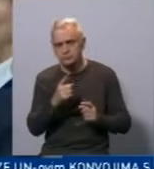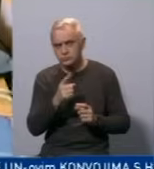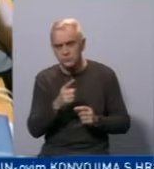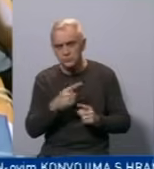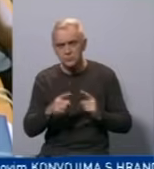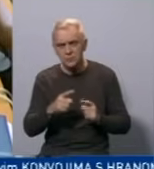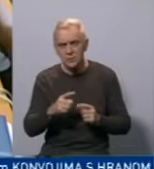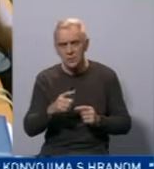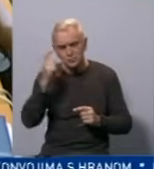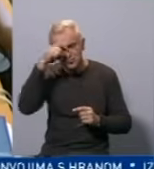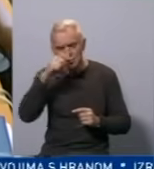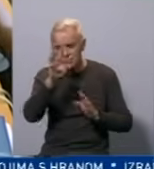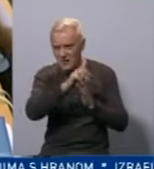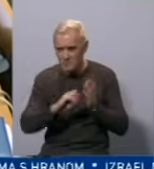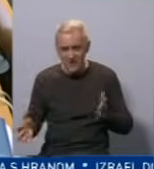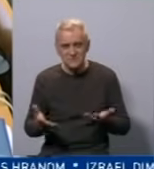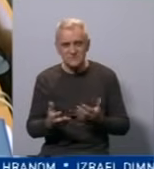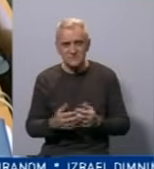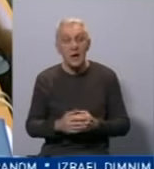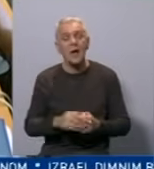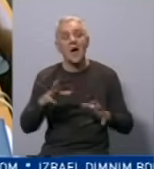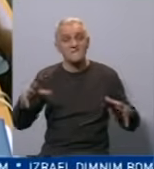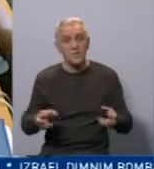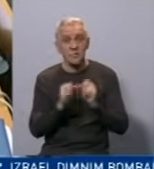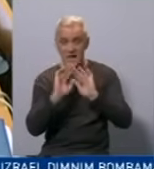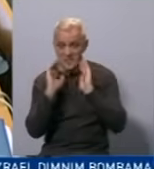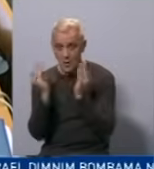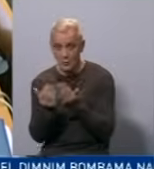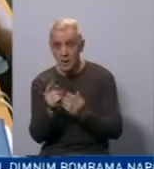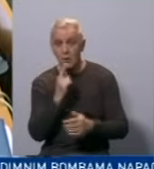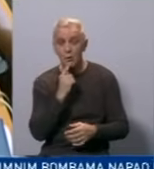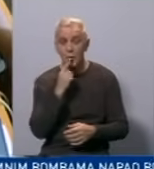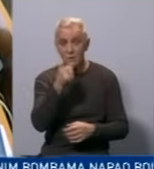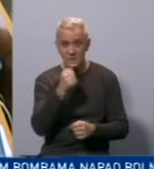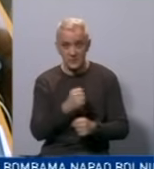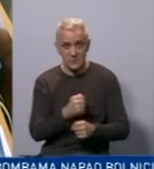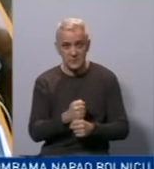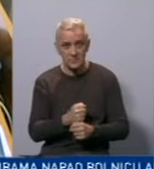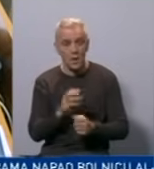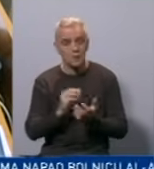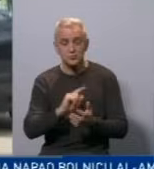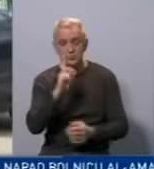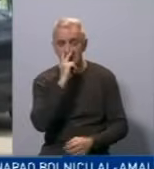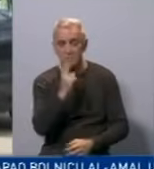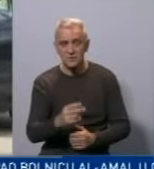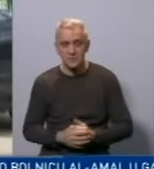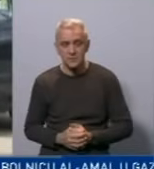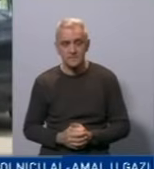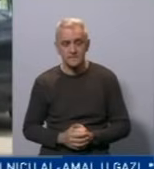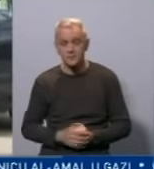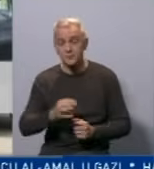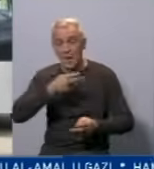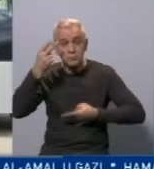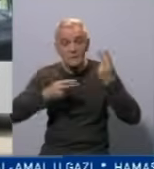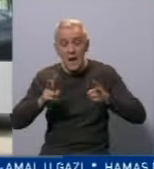oblaka sumnje sa sudija i tužilaca. Ipak formiranje odjela koji bi se tim bavio se još ne nazire. Provjera imovinskih